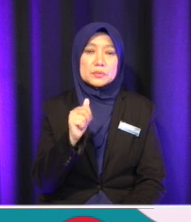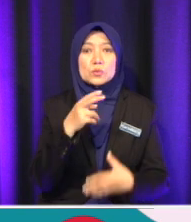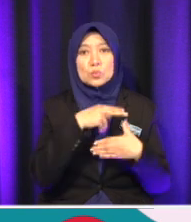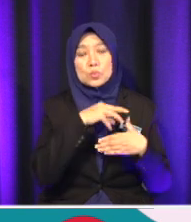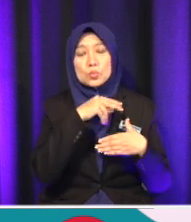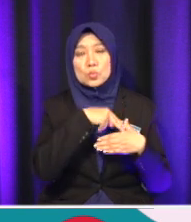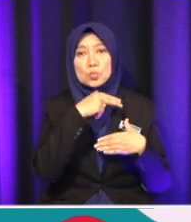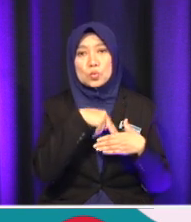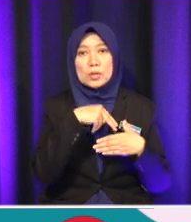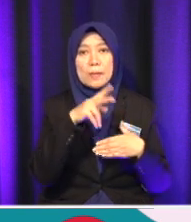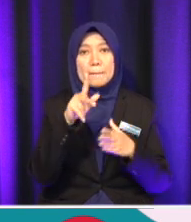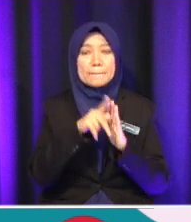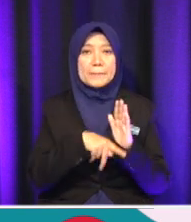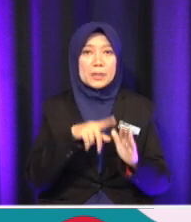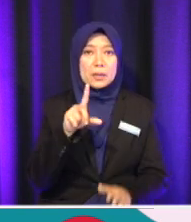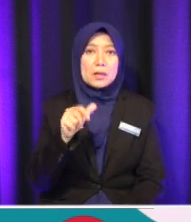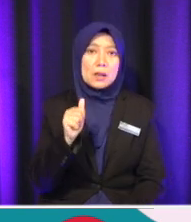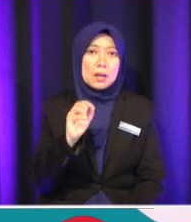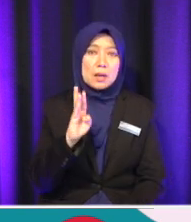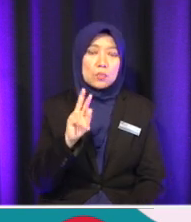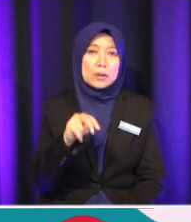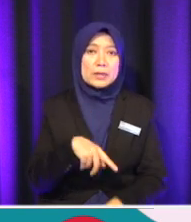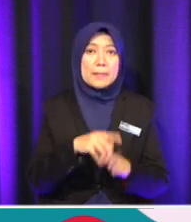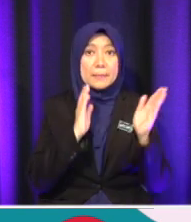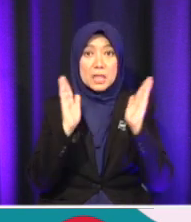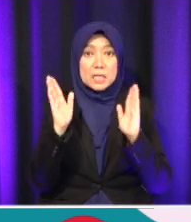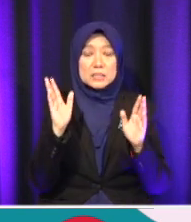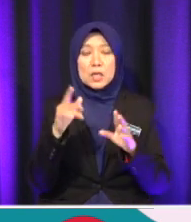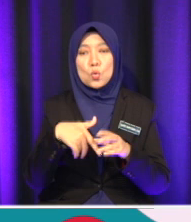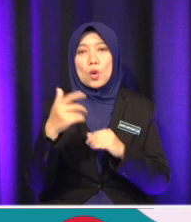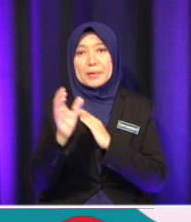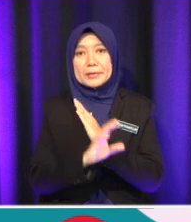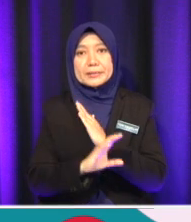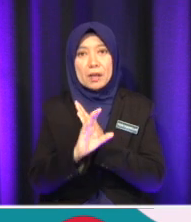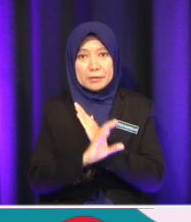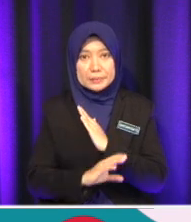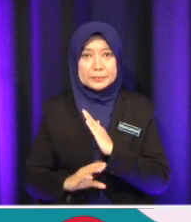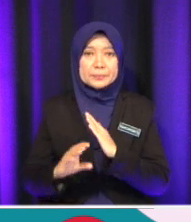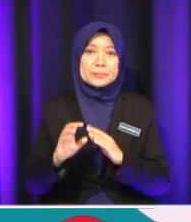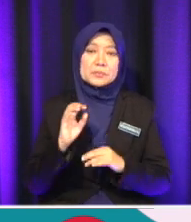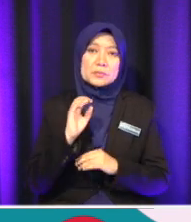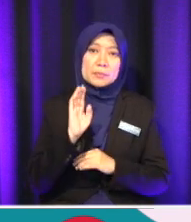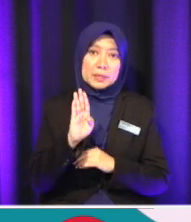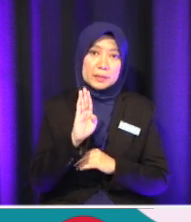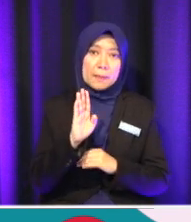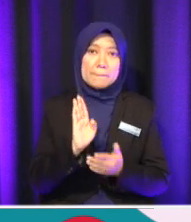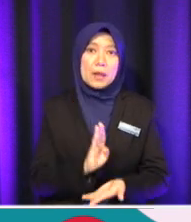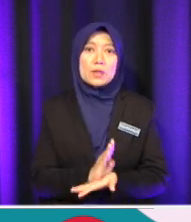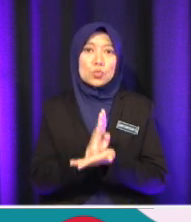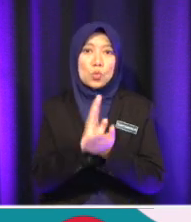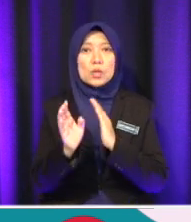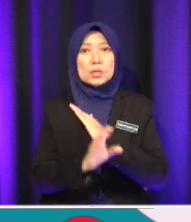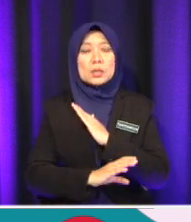pelaporan oleh Syarikat Malaysia di luar negara oke yang ke b bantuan negara